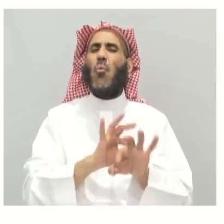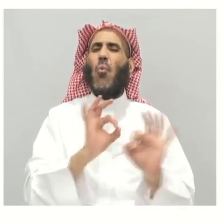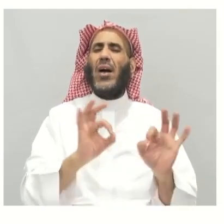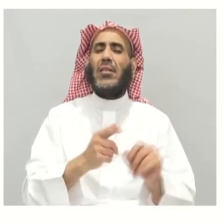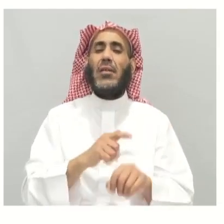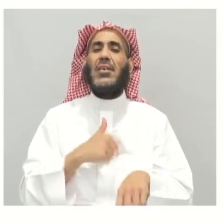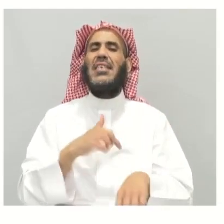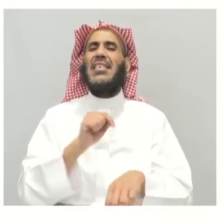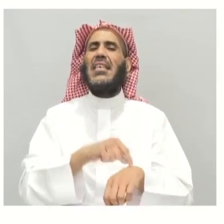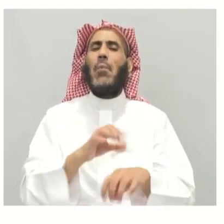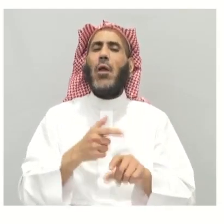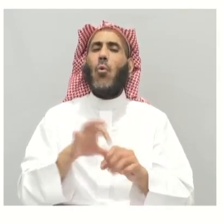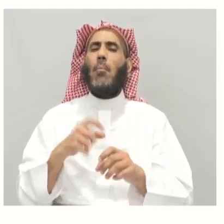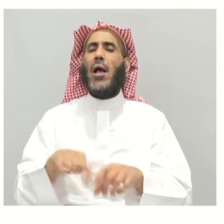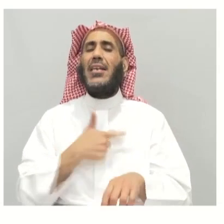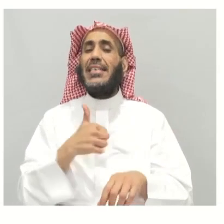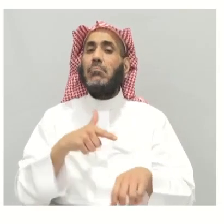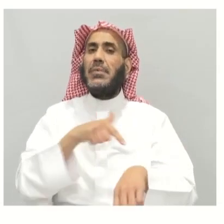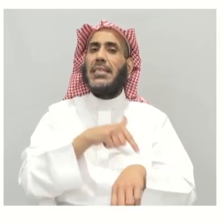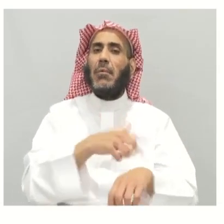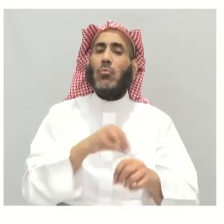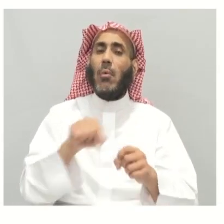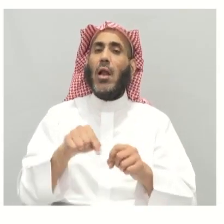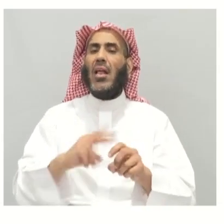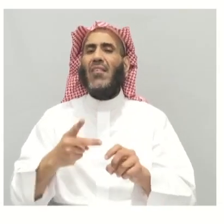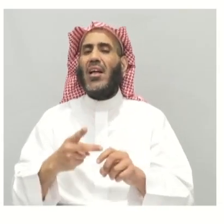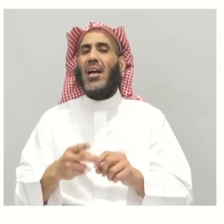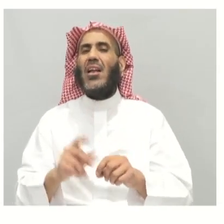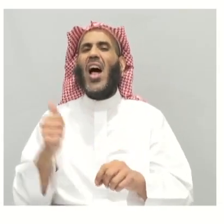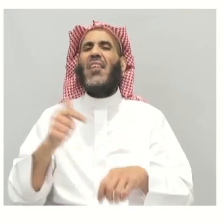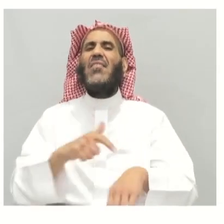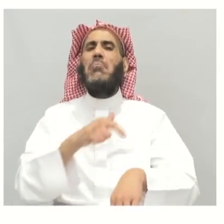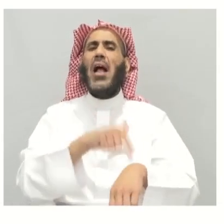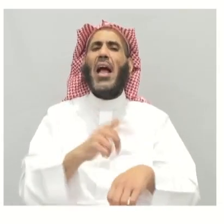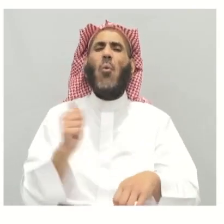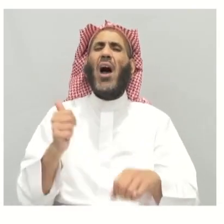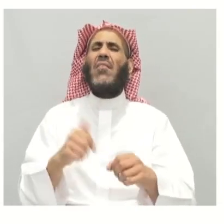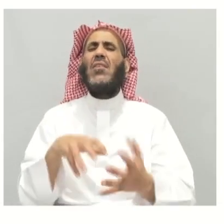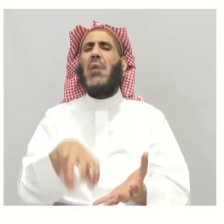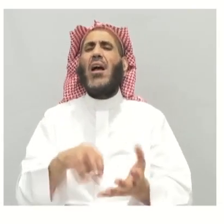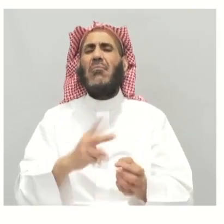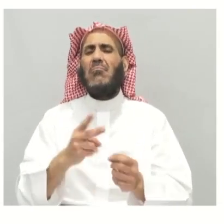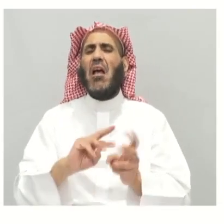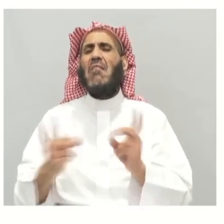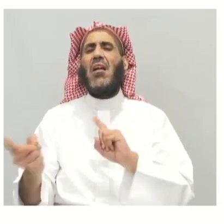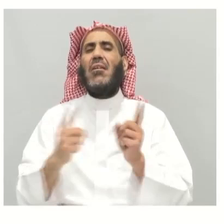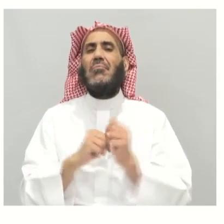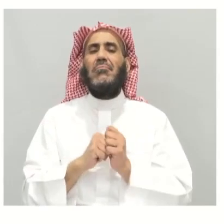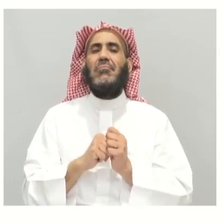وظرف المكان. اسم الزمان والمكان يختلف عن ظرف الزمان والمكان. فما الفرق